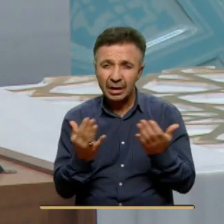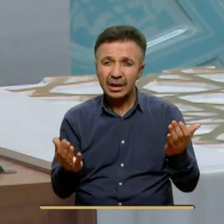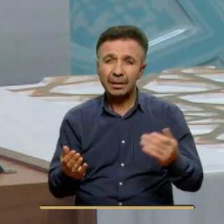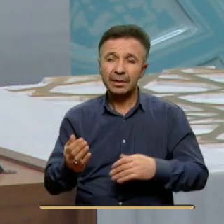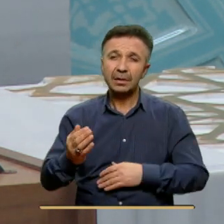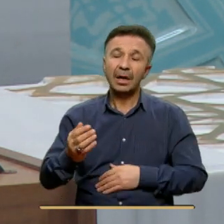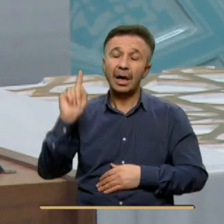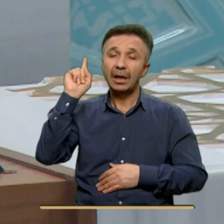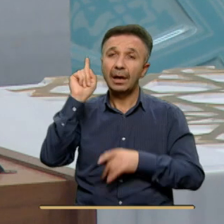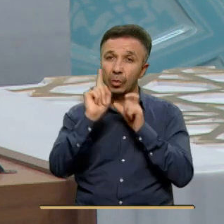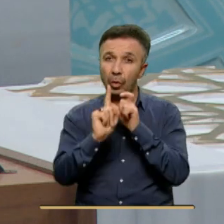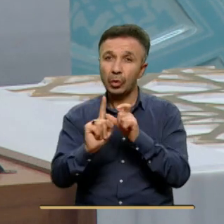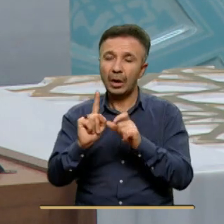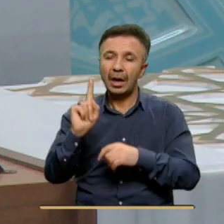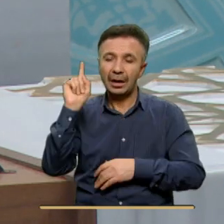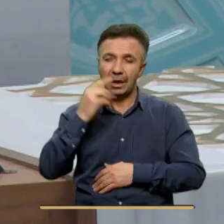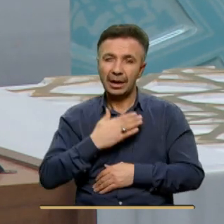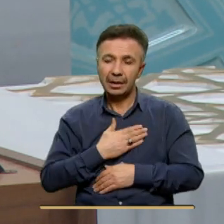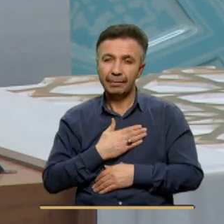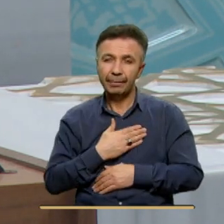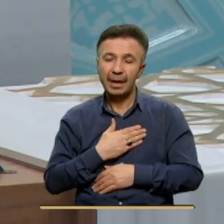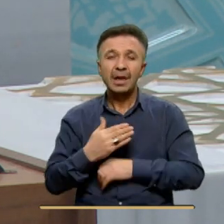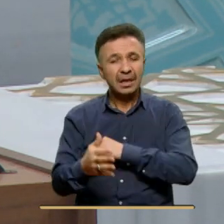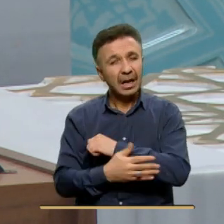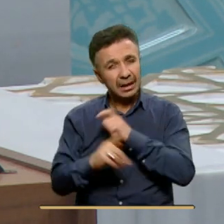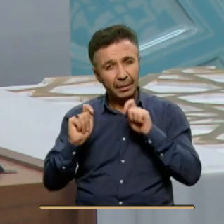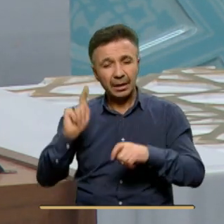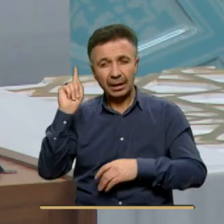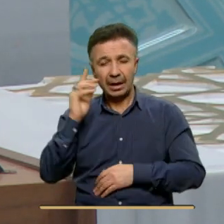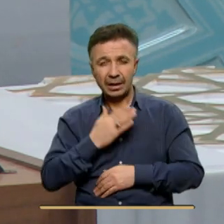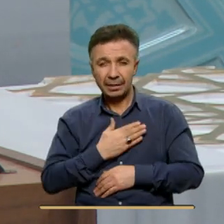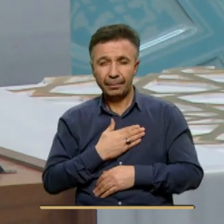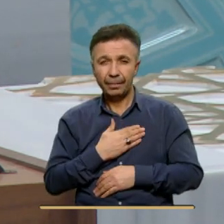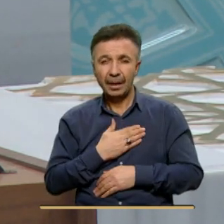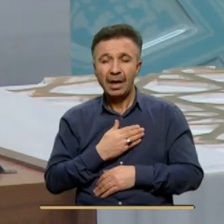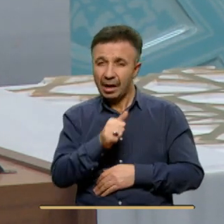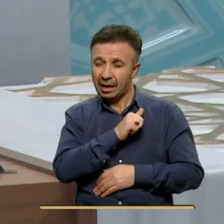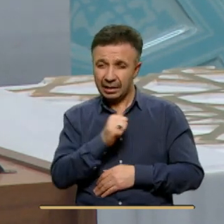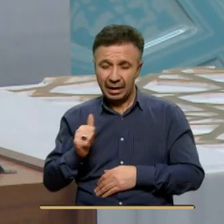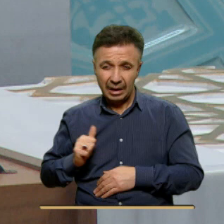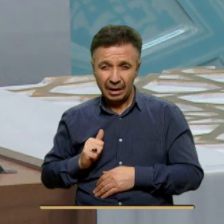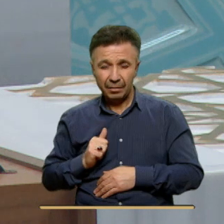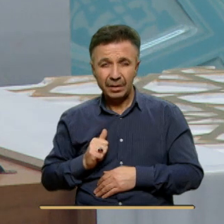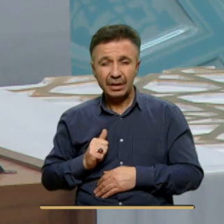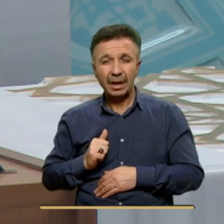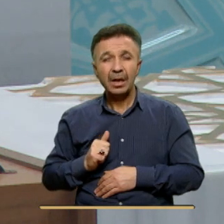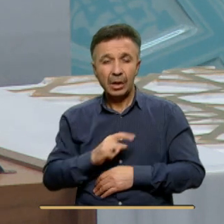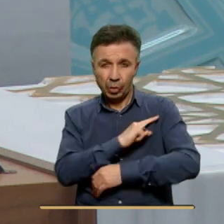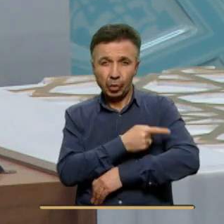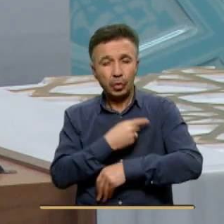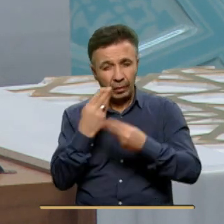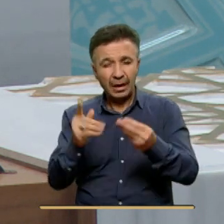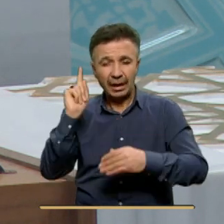Allah'ım. Onlara yardım eyle ya Rabbi. Onlara güç ve kuvvet ver ya Rabbi. Ayaklarına taş